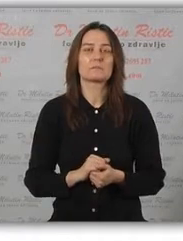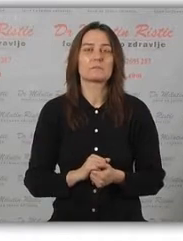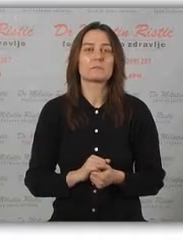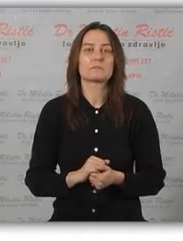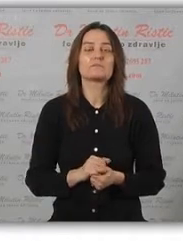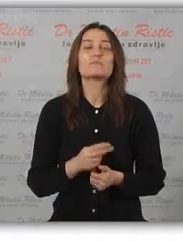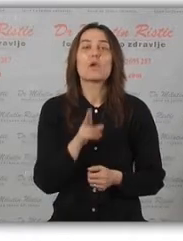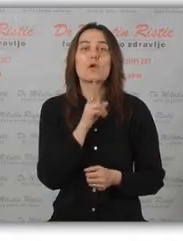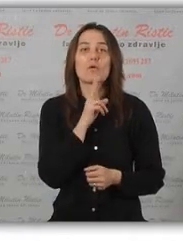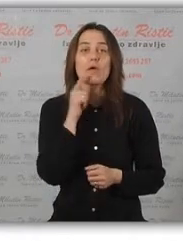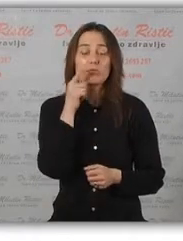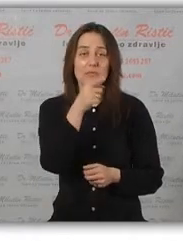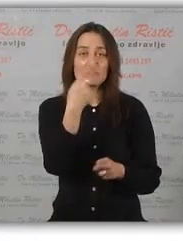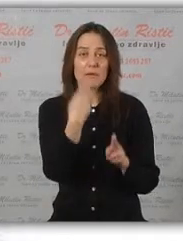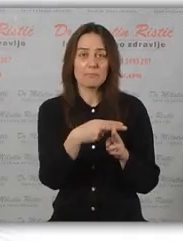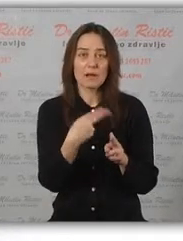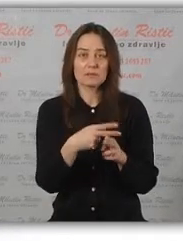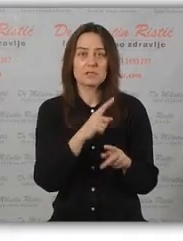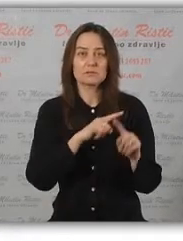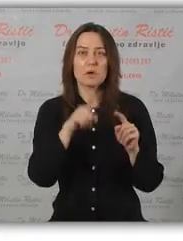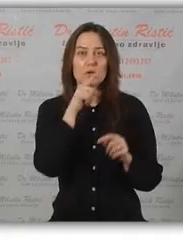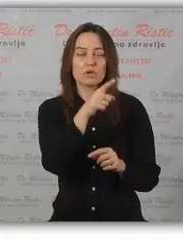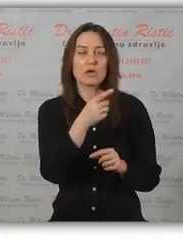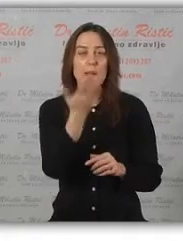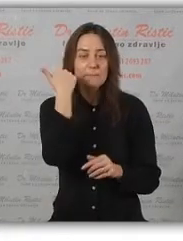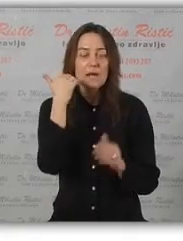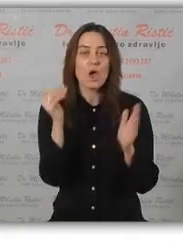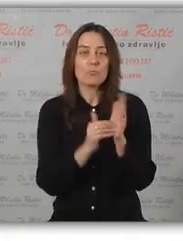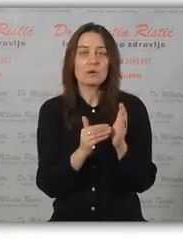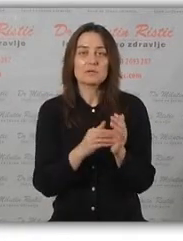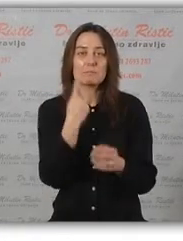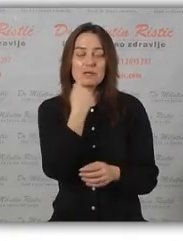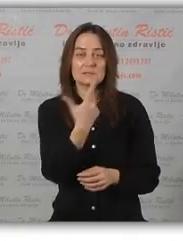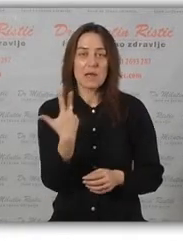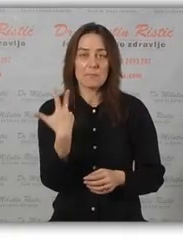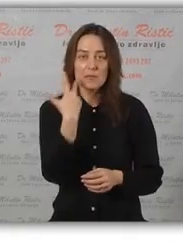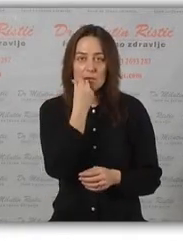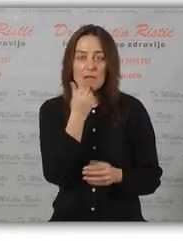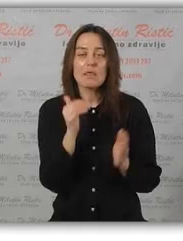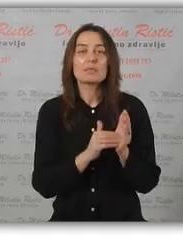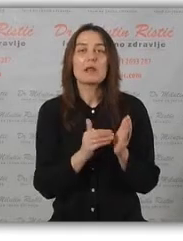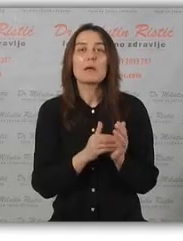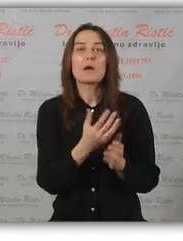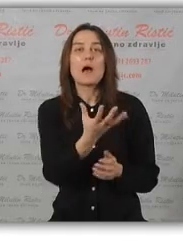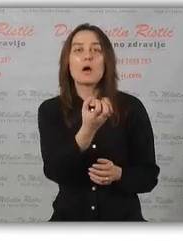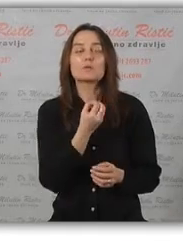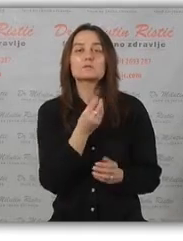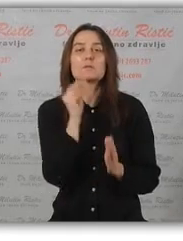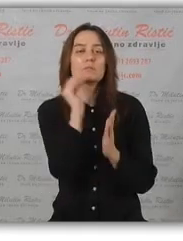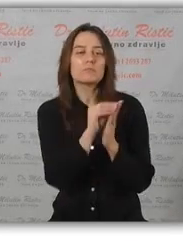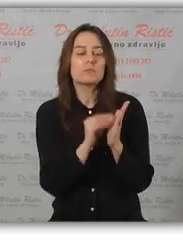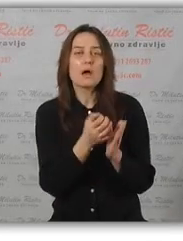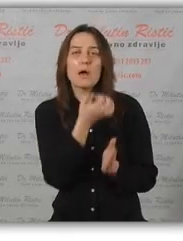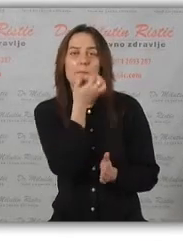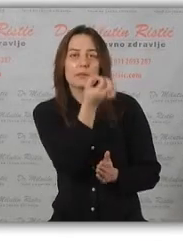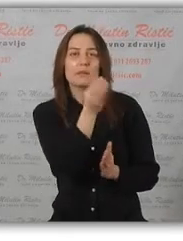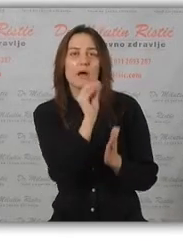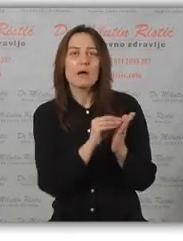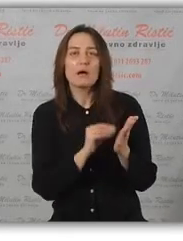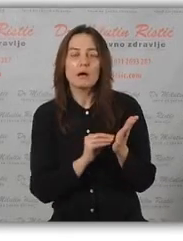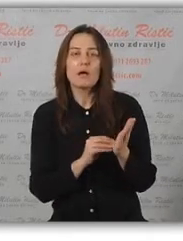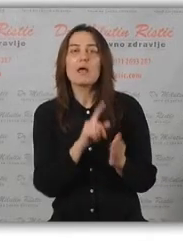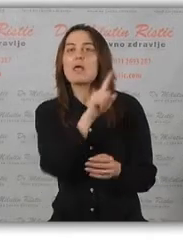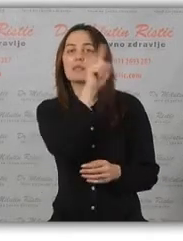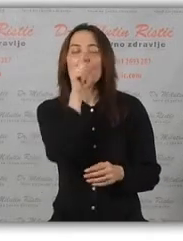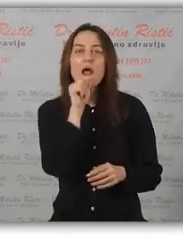rastvora. Kod takvih pacijenata, odnosno zbog toga se pre upotrebe samih anestetika treba uzeti podrobna anamneza,